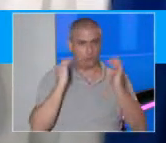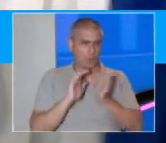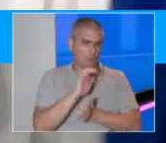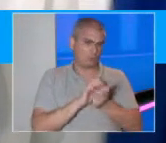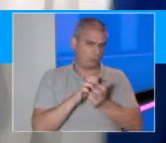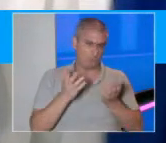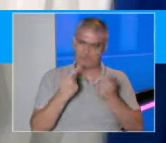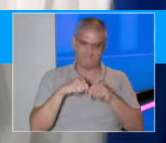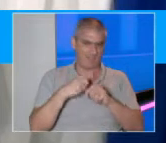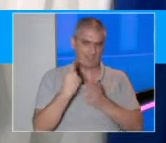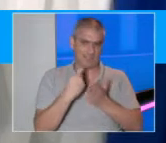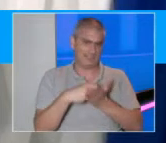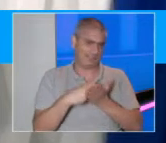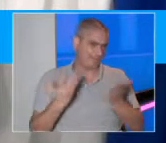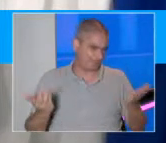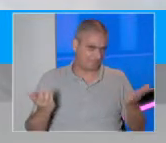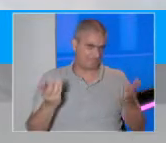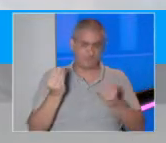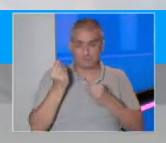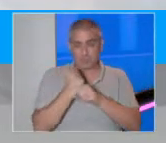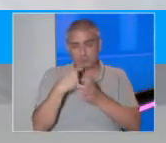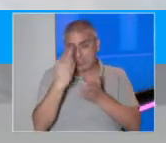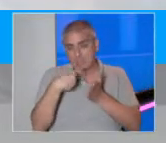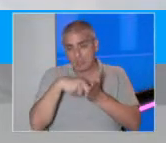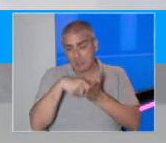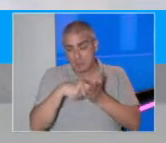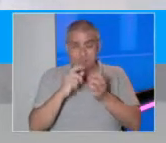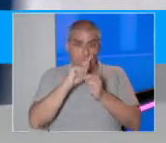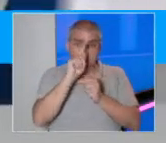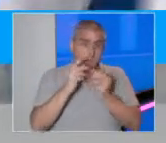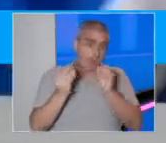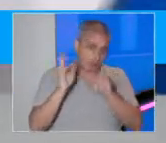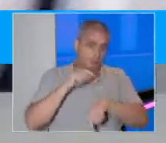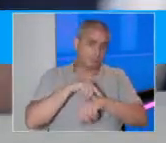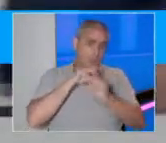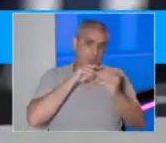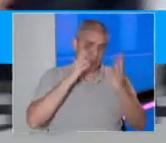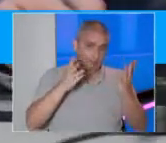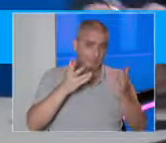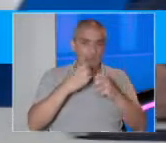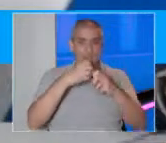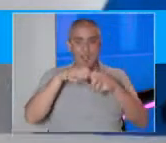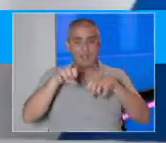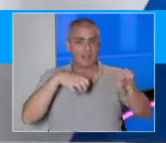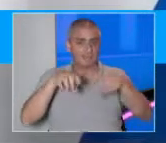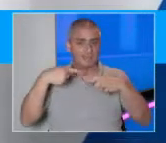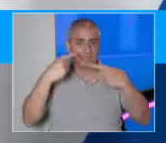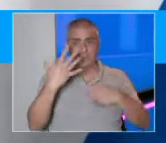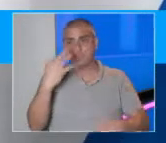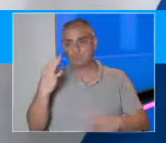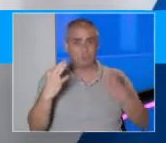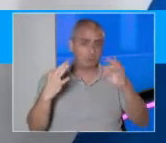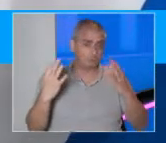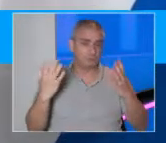מורכב מבחינת ועדת הכספים. צריכים לעשות שם עוד כמה תיקונים קטנים, אולי אם יהיה לנו זמן לדבר על זה, קצת לפצל את אותם 100 ימים